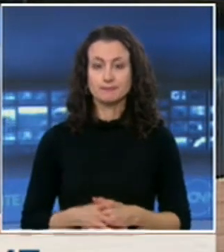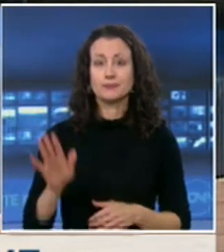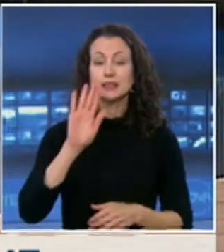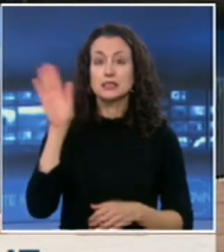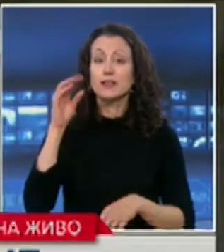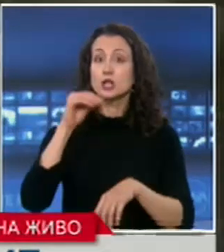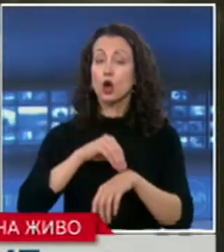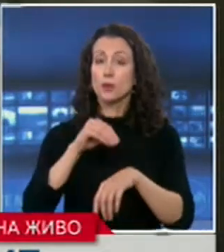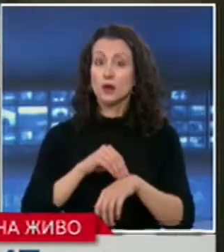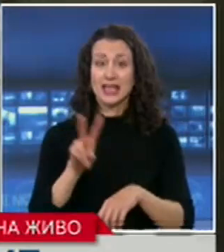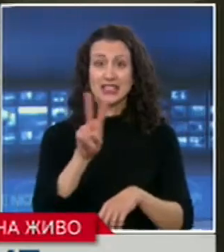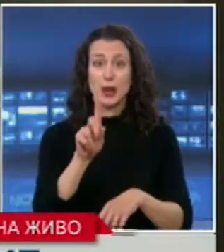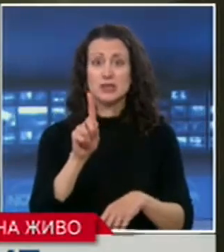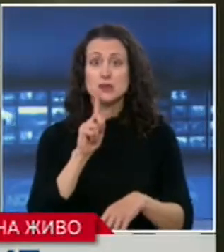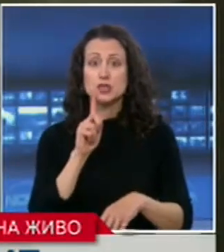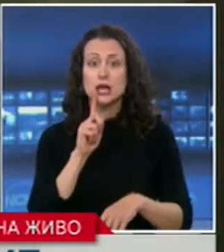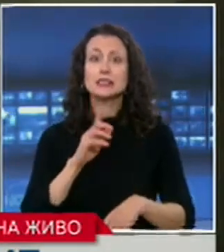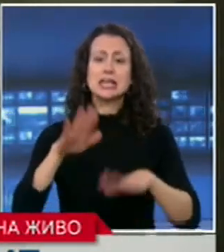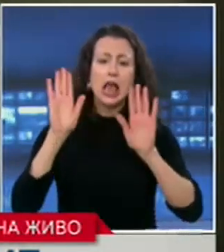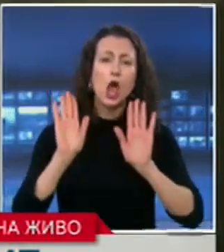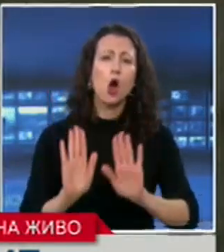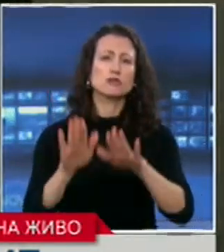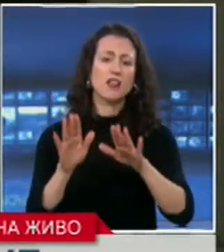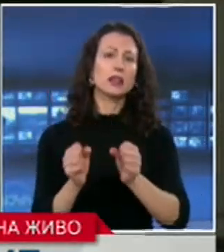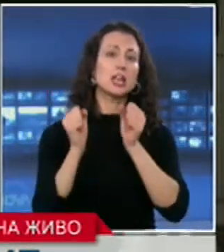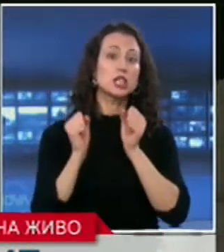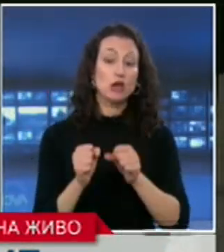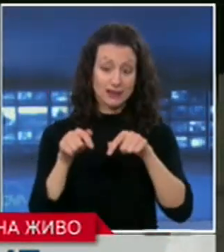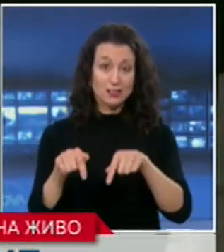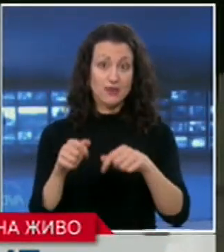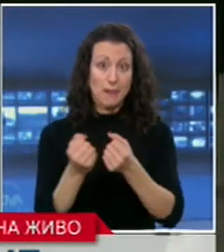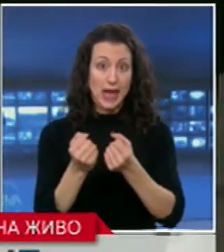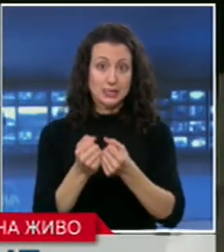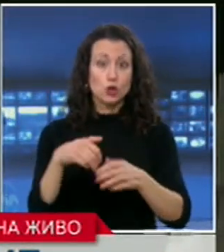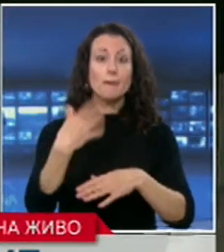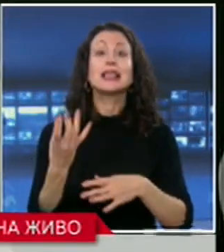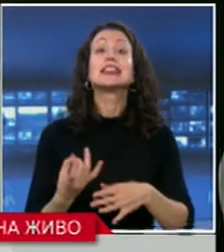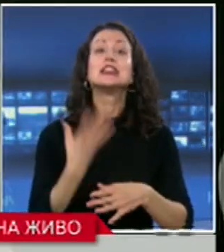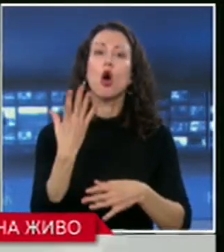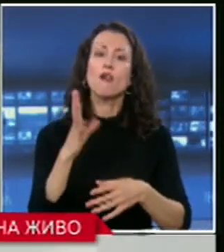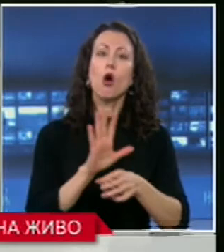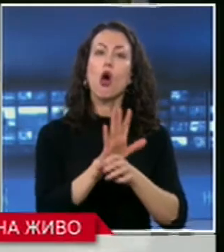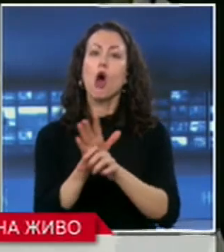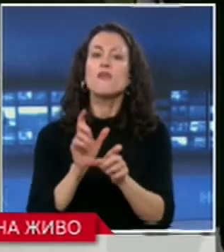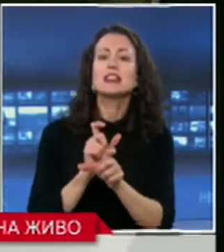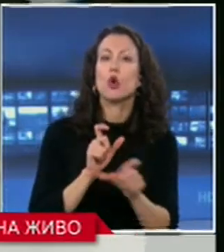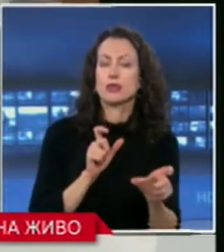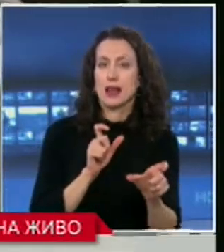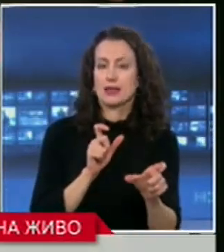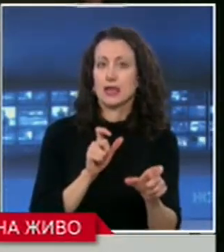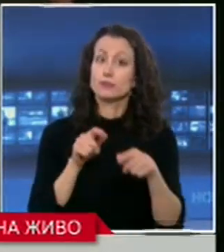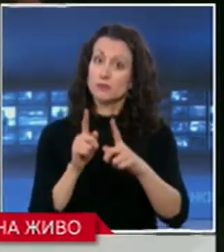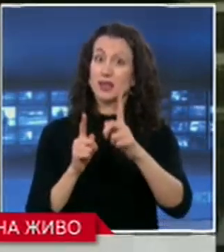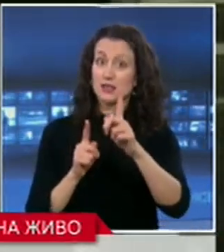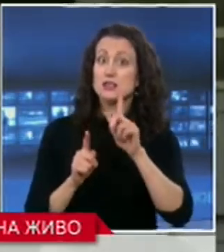Здравейте от Пловдив. Двамата мъже са били оставени да чакат тук на това място пред новото COVID отделение. Един от мъжете е